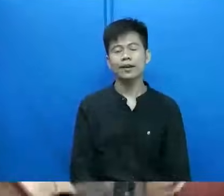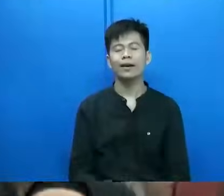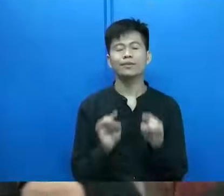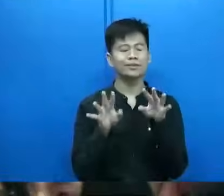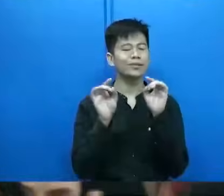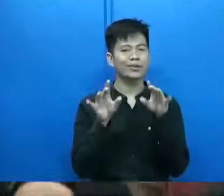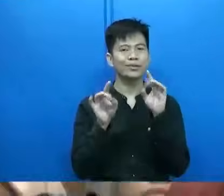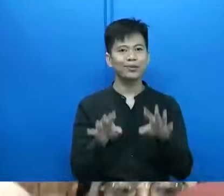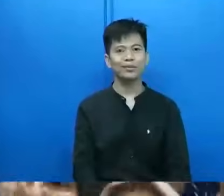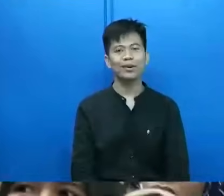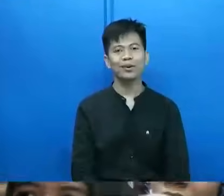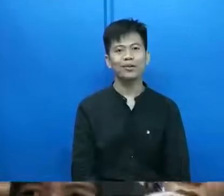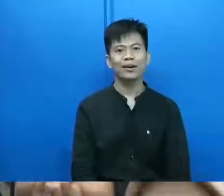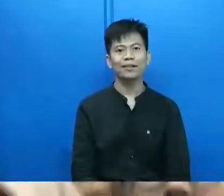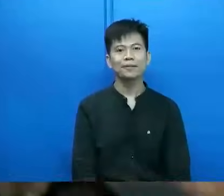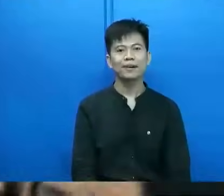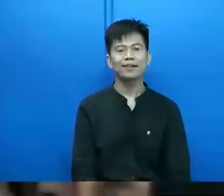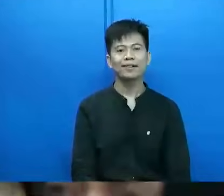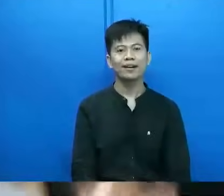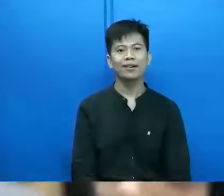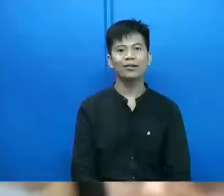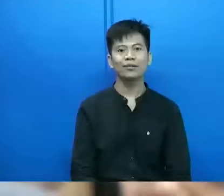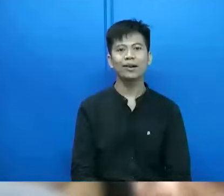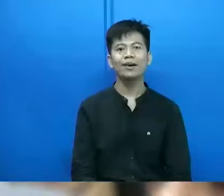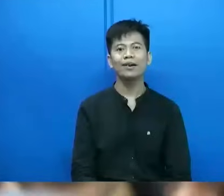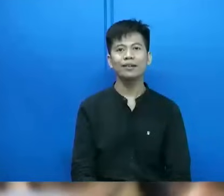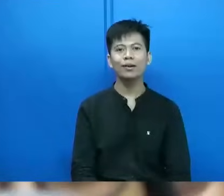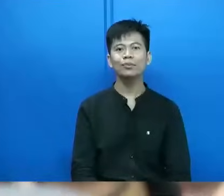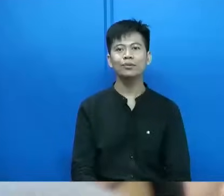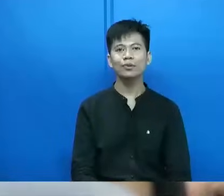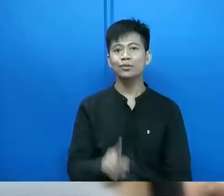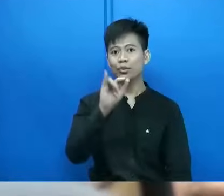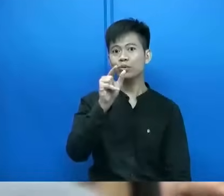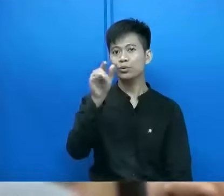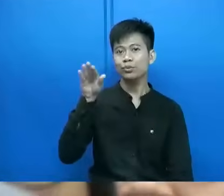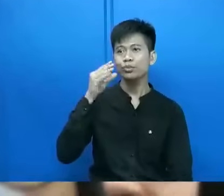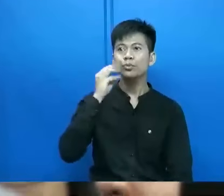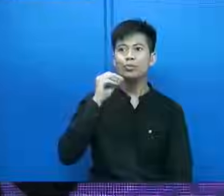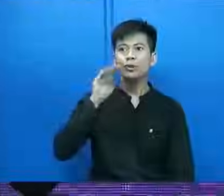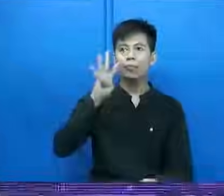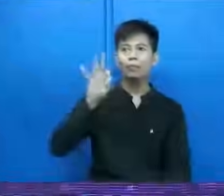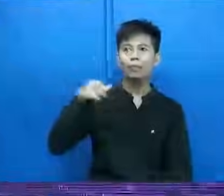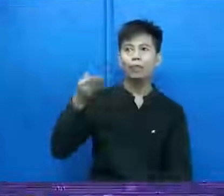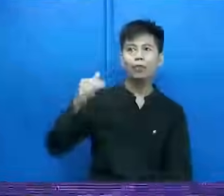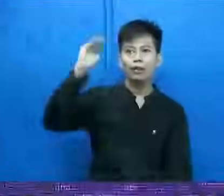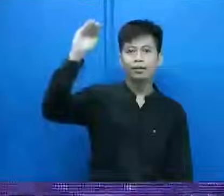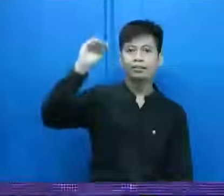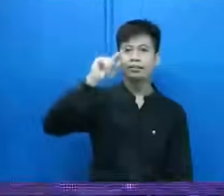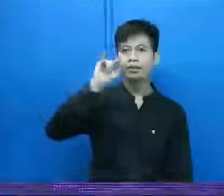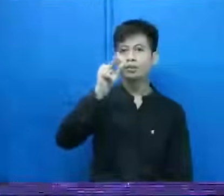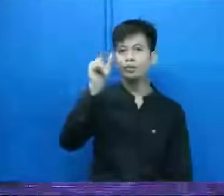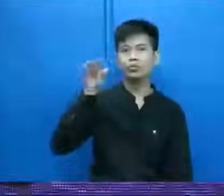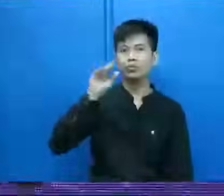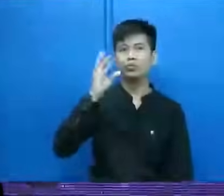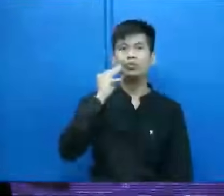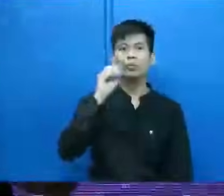Allahu baik. Akbar, Allahu Akbar. Satu juz, usia di atas 40 tahun. Satu juz. Usia